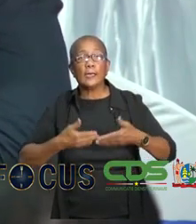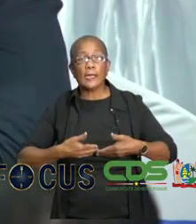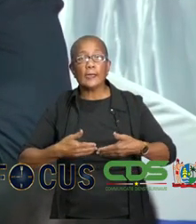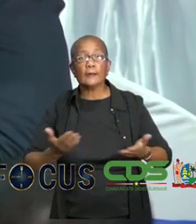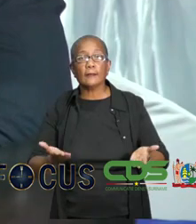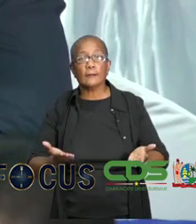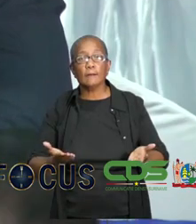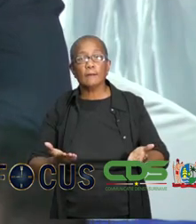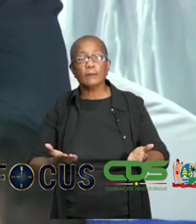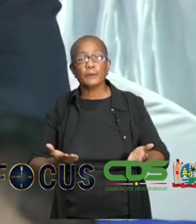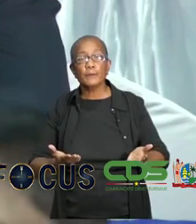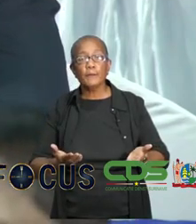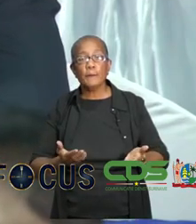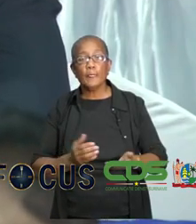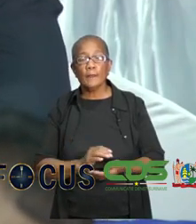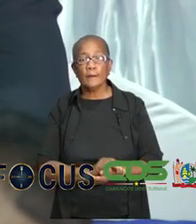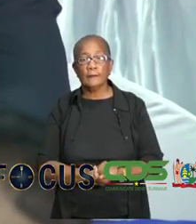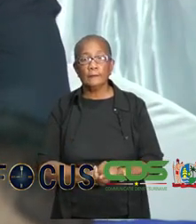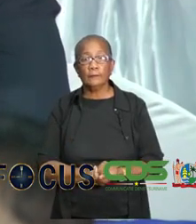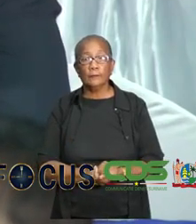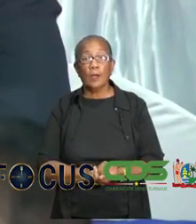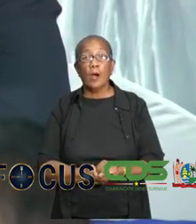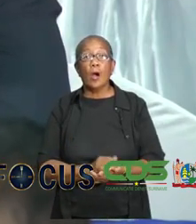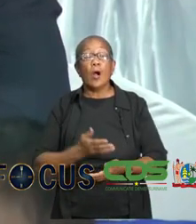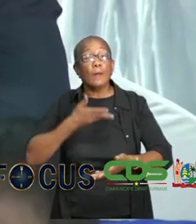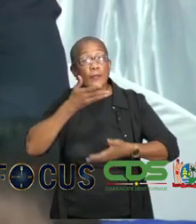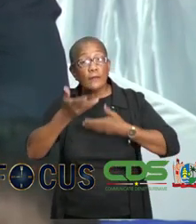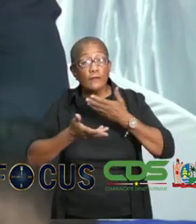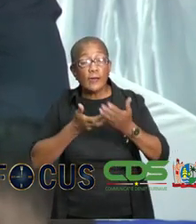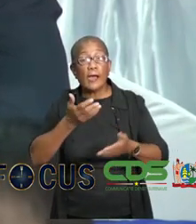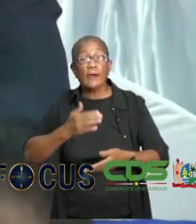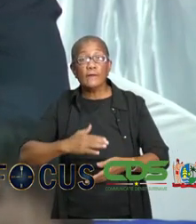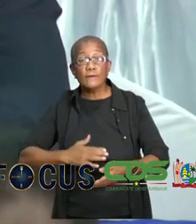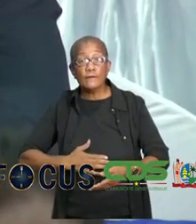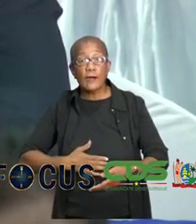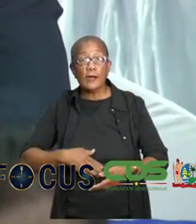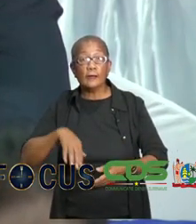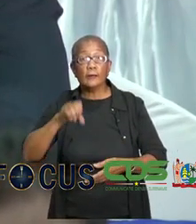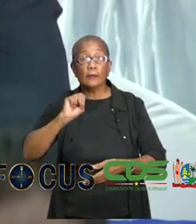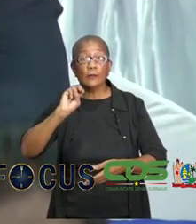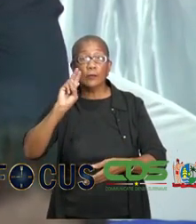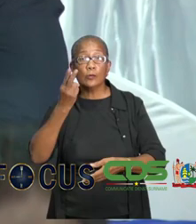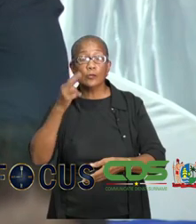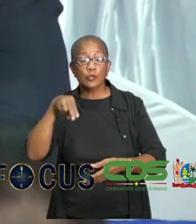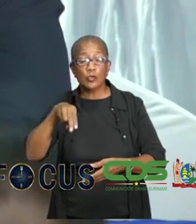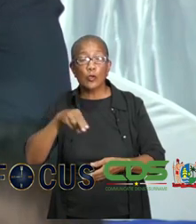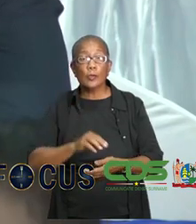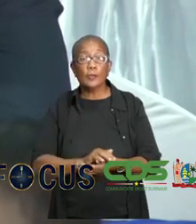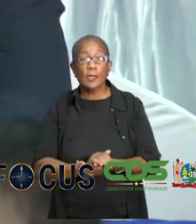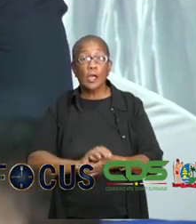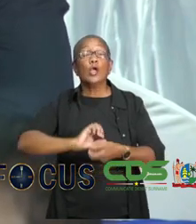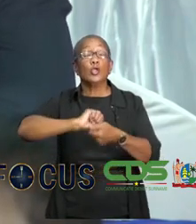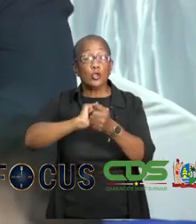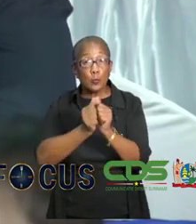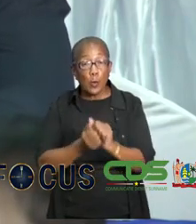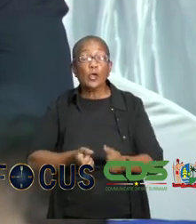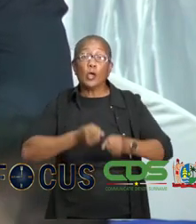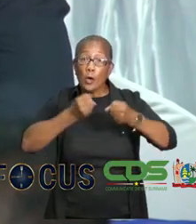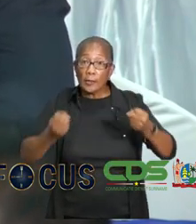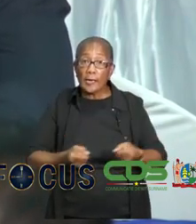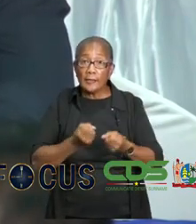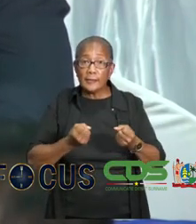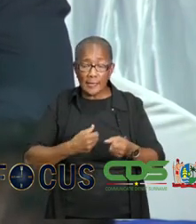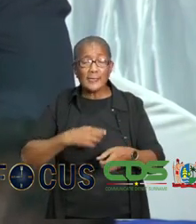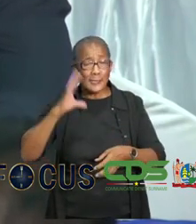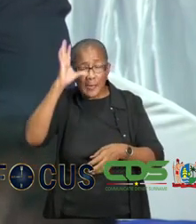tijd, hebben we wat meer nieuws voor u. Op de vraag van Sun, de sportorganisaties. Ja, ik begrijp